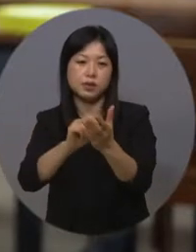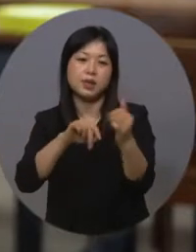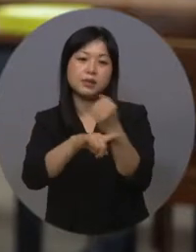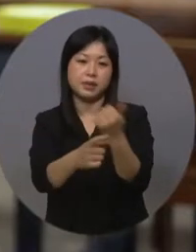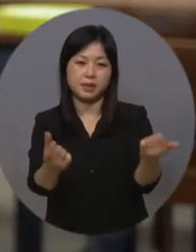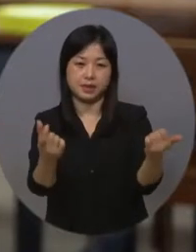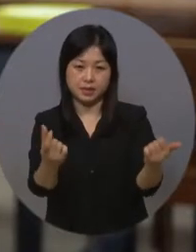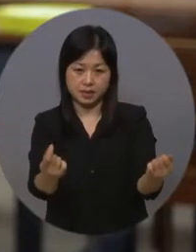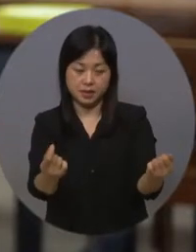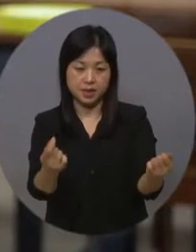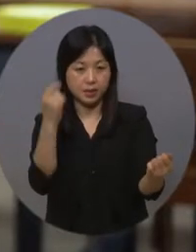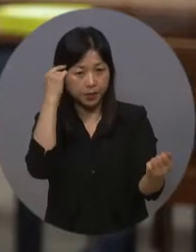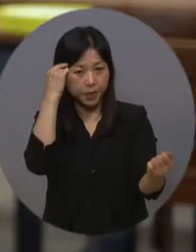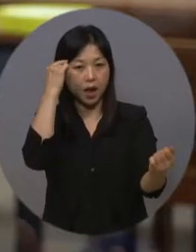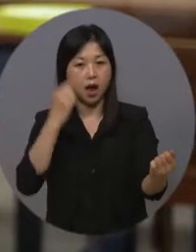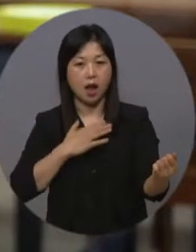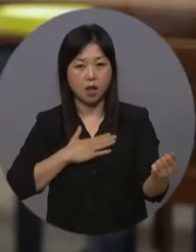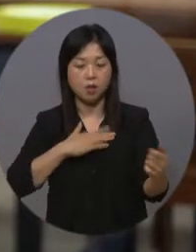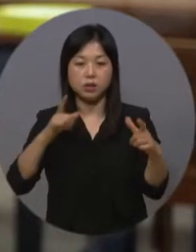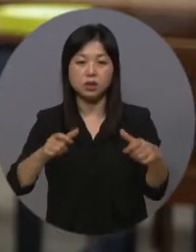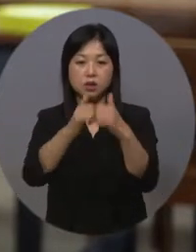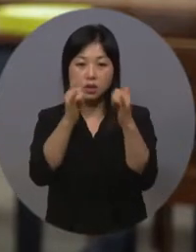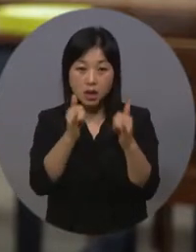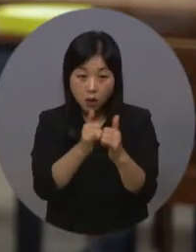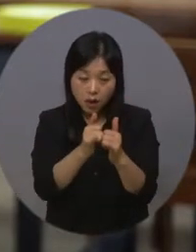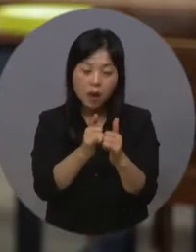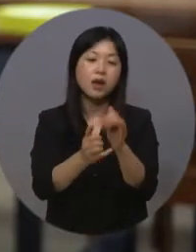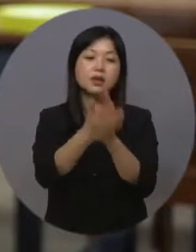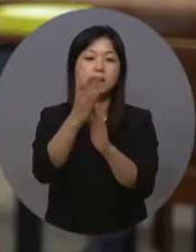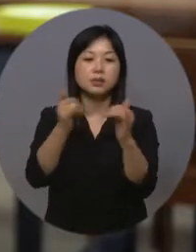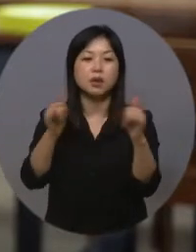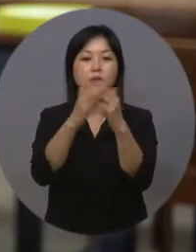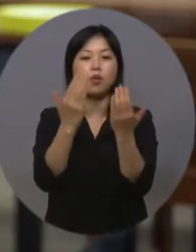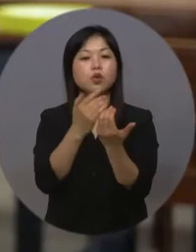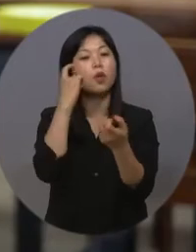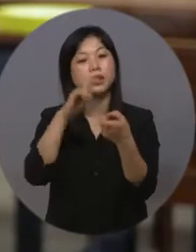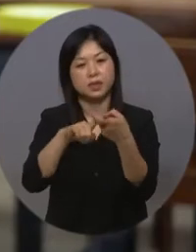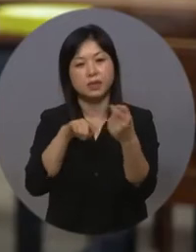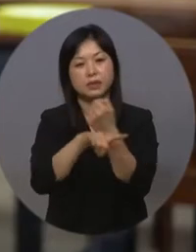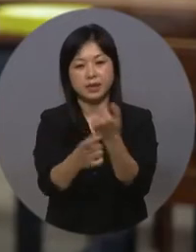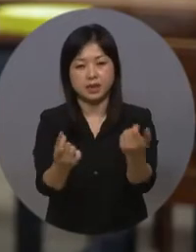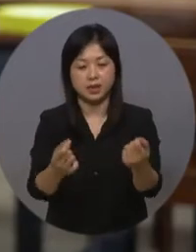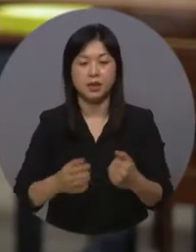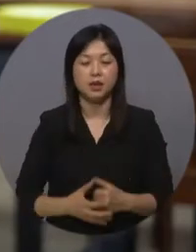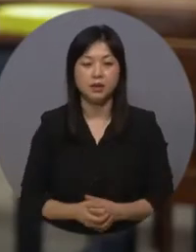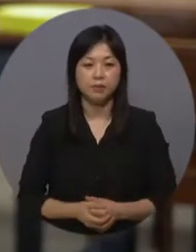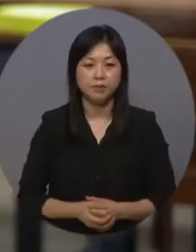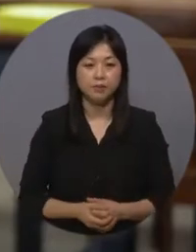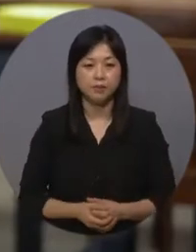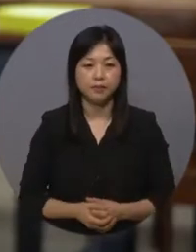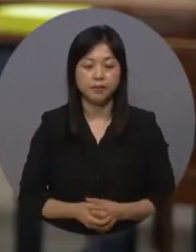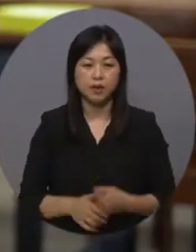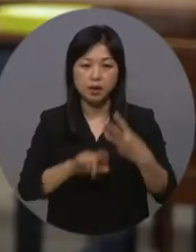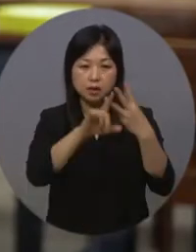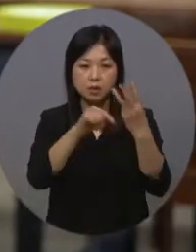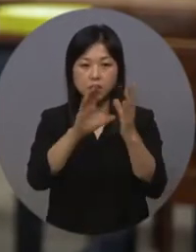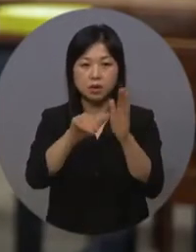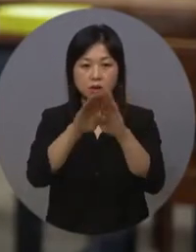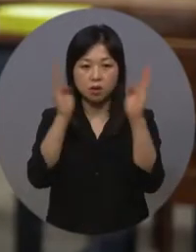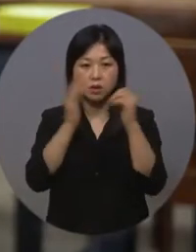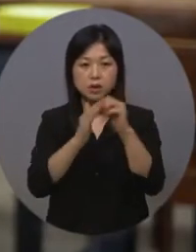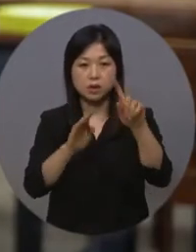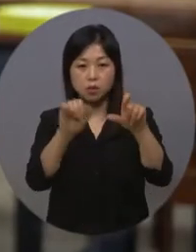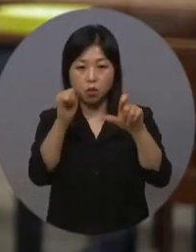관심은 지역사회 전체에 대한 시민 모두에 대한 관심이라고 이렇게 말하고 싶습니다. 아, 네. 그 지난 3월에 열린 그